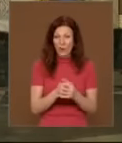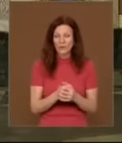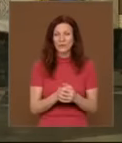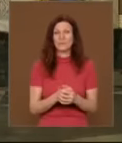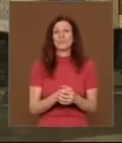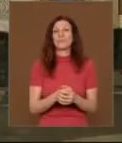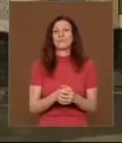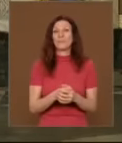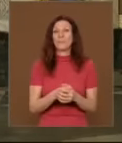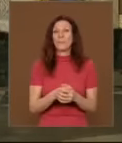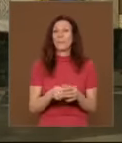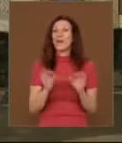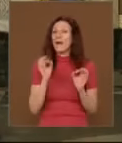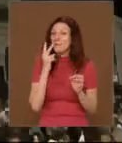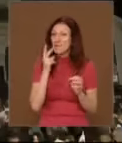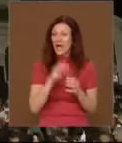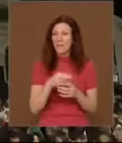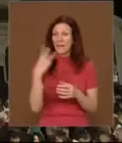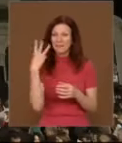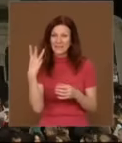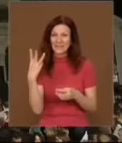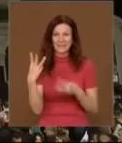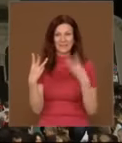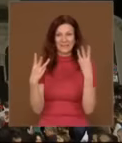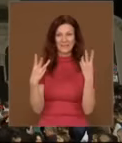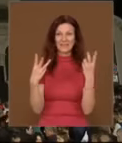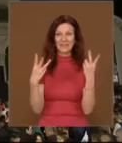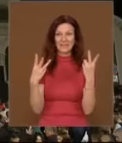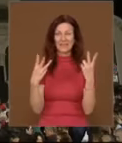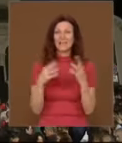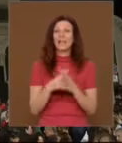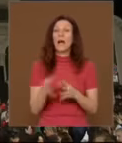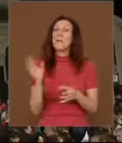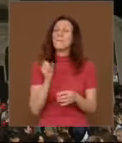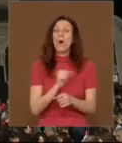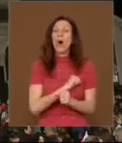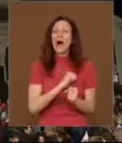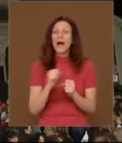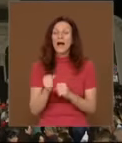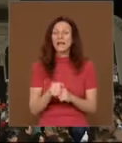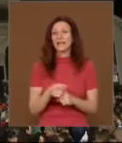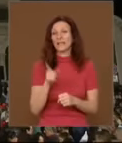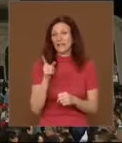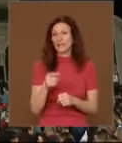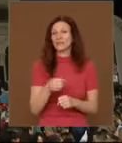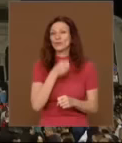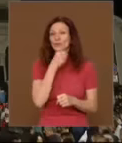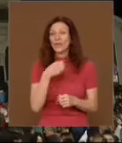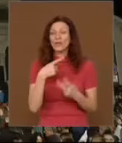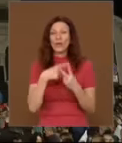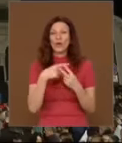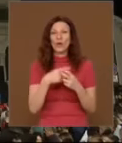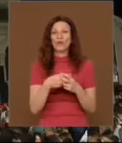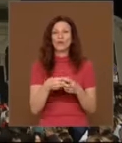дикирите, с които Негово Светейшество ще благослови кръстообразно, осенявайки